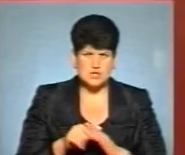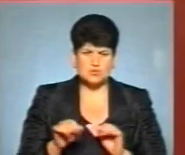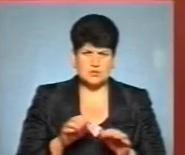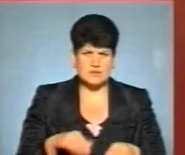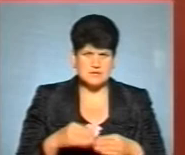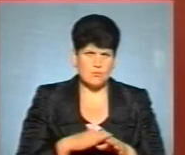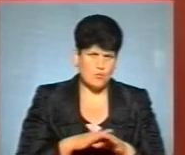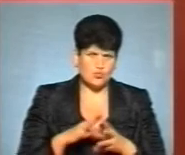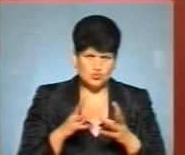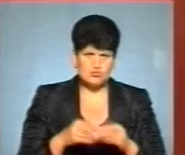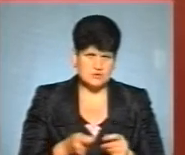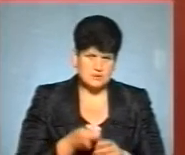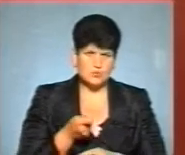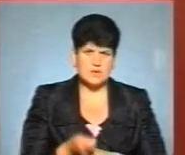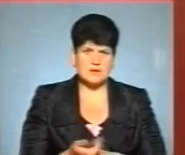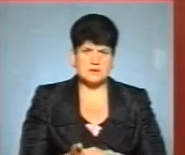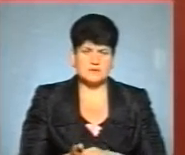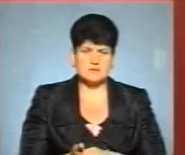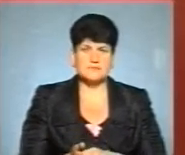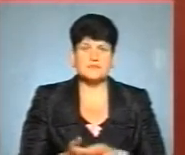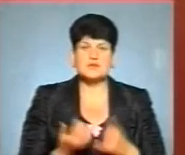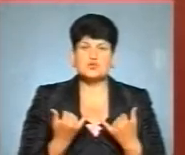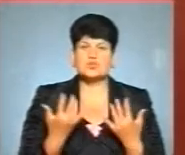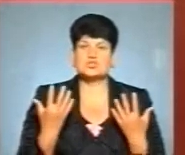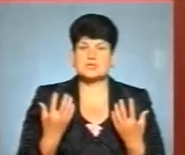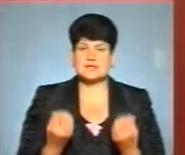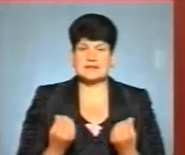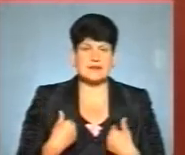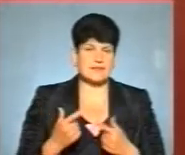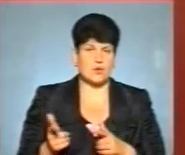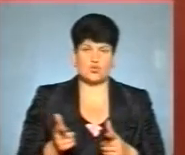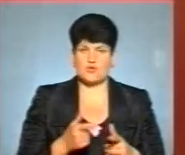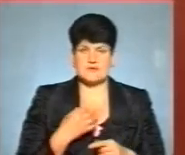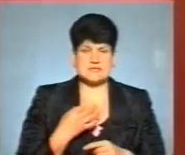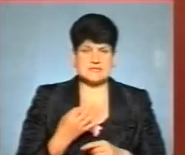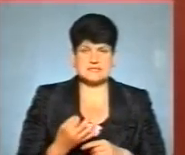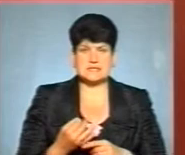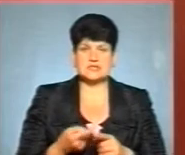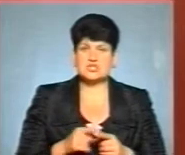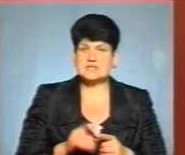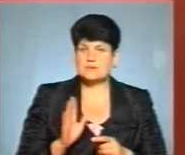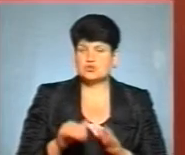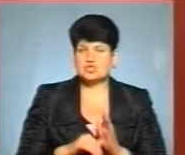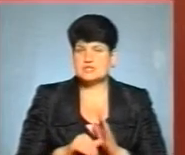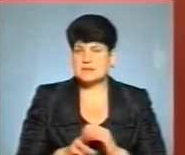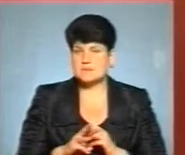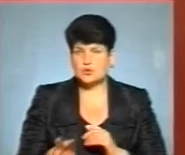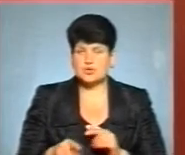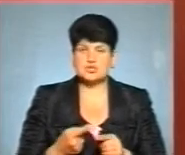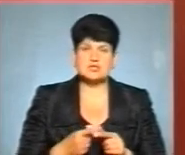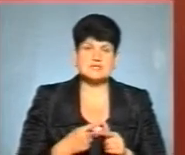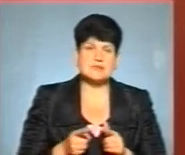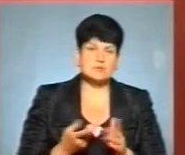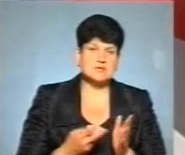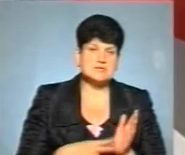яку зараз подає адміністрація? Ну, на сьогоднішній день я не готовий сказати, чи це буде сума в 60 мільйонів, чи це буде 70